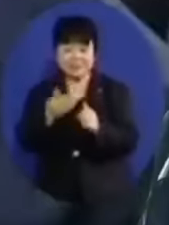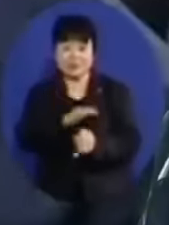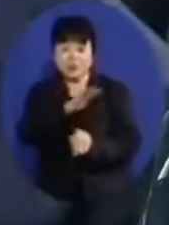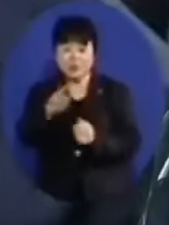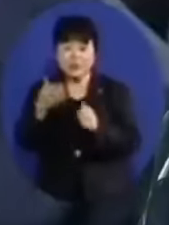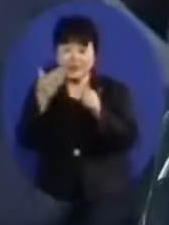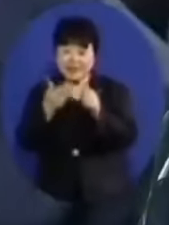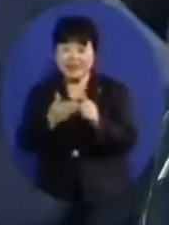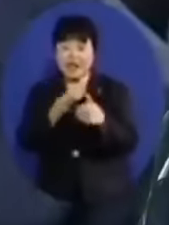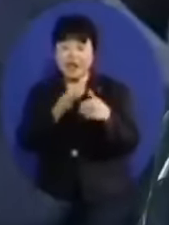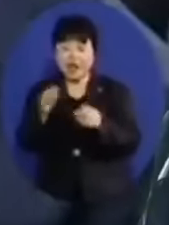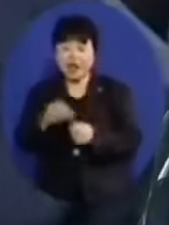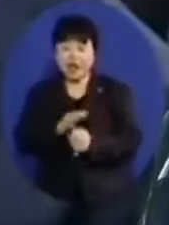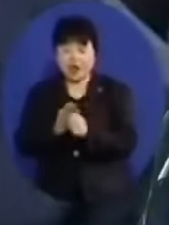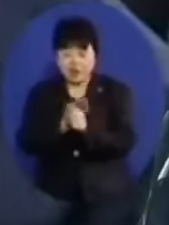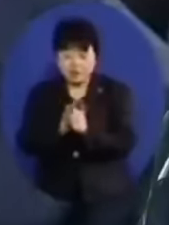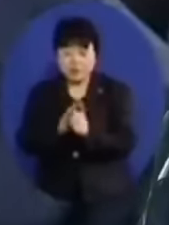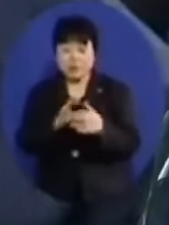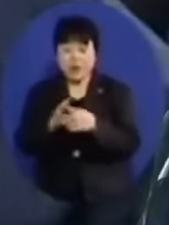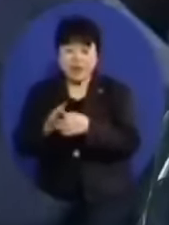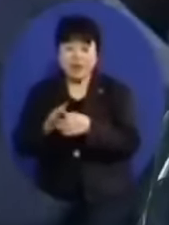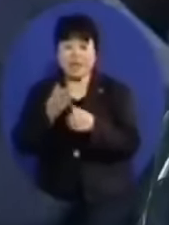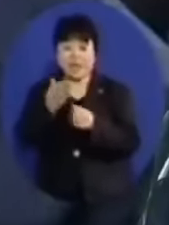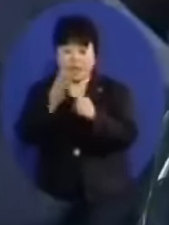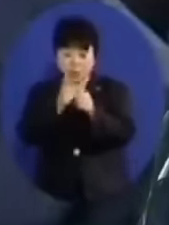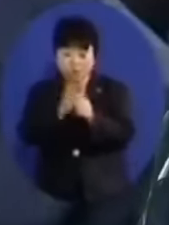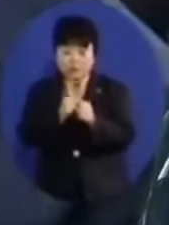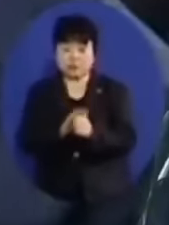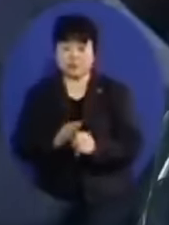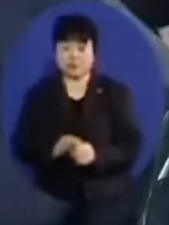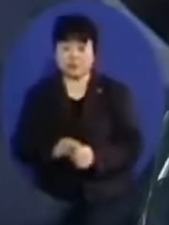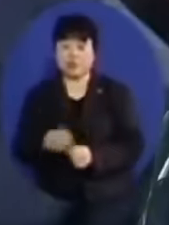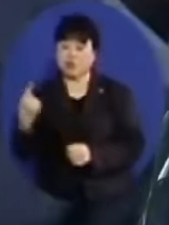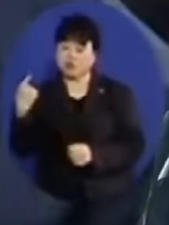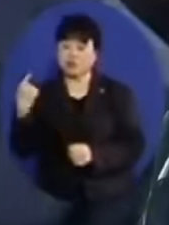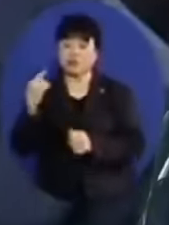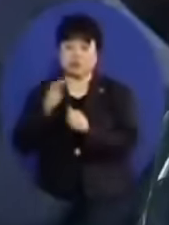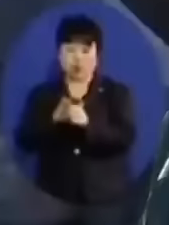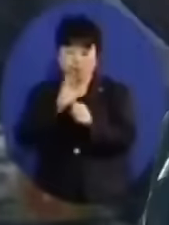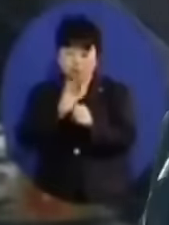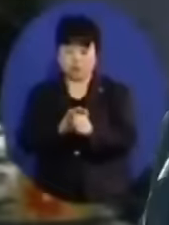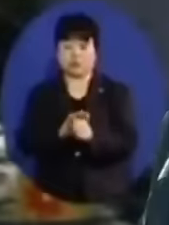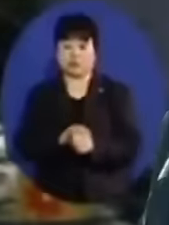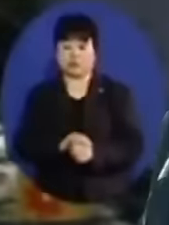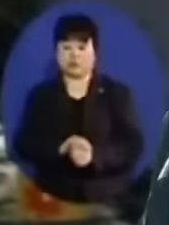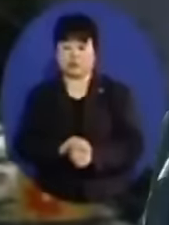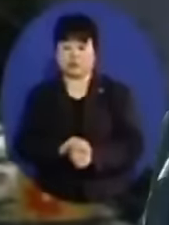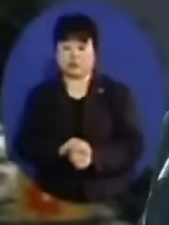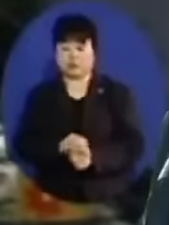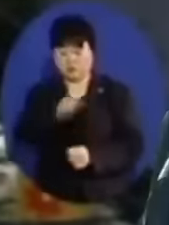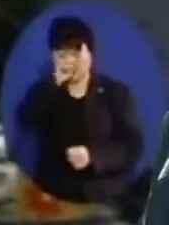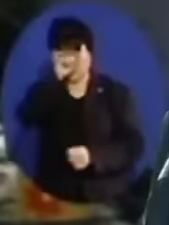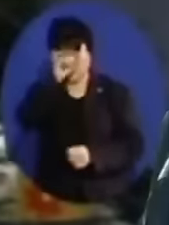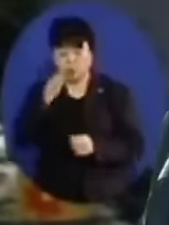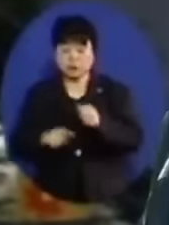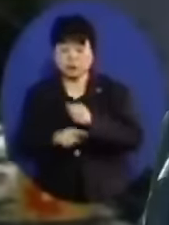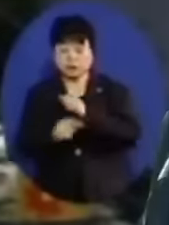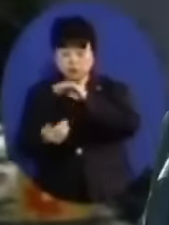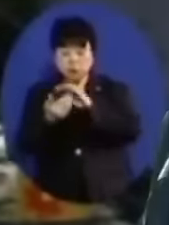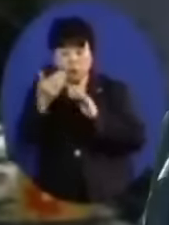일에 간섭을 하기 시작하시고 우리 배우에서 역사하기 시작해서 좋은 뜻이 이루어지게 만들어지는 것입니다.